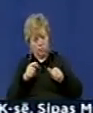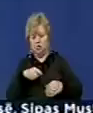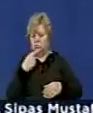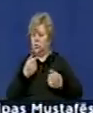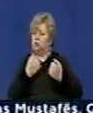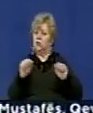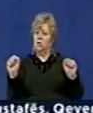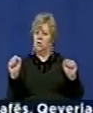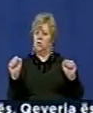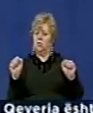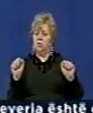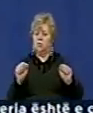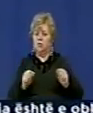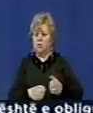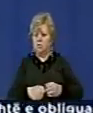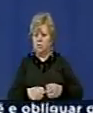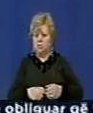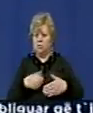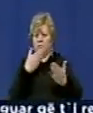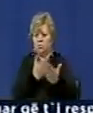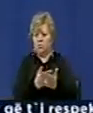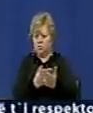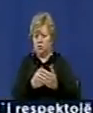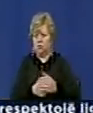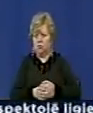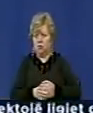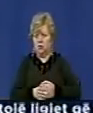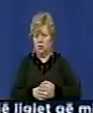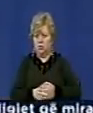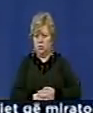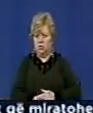përket rekomandimeve vendos seanca se cilat rekomandime